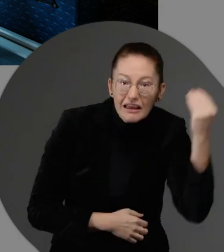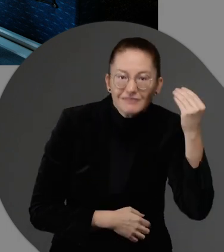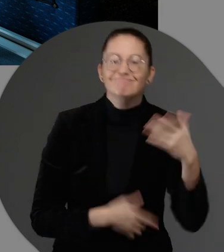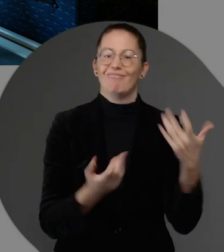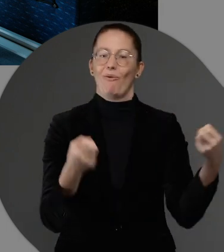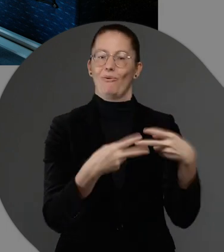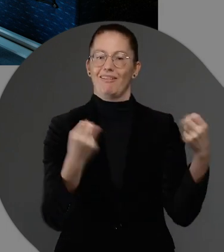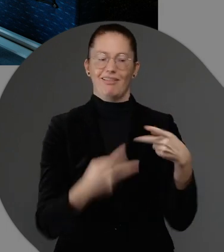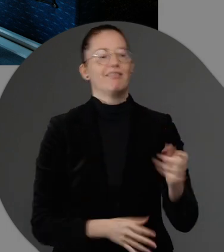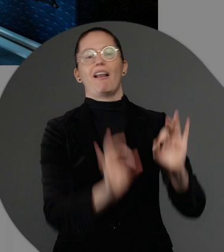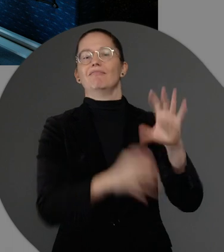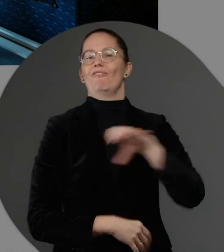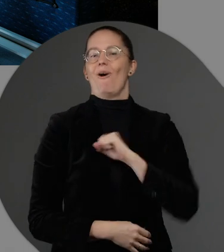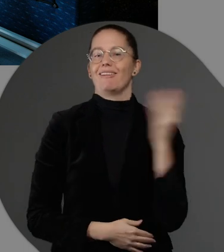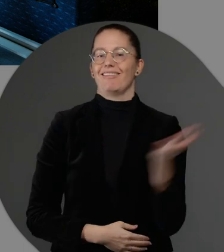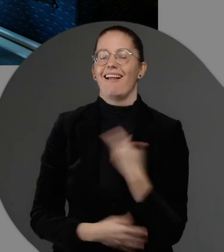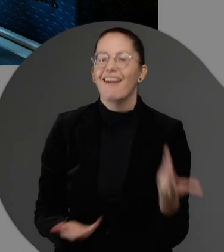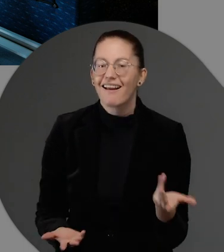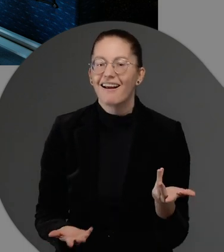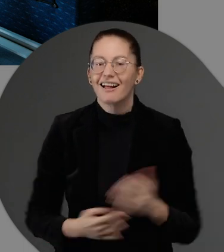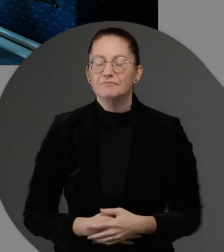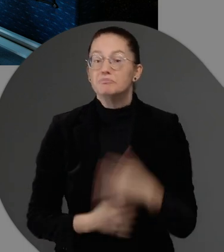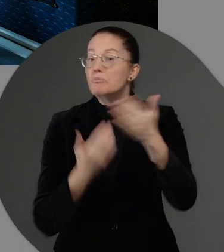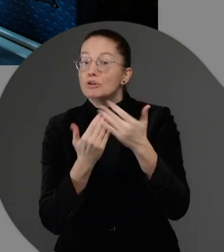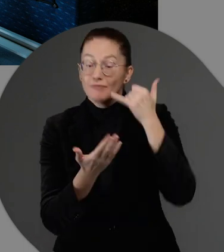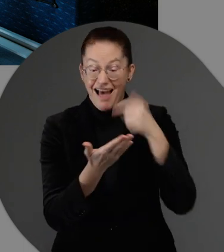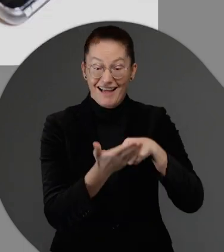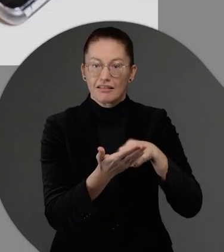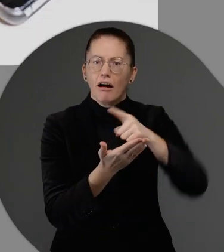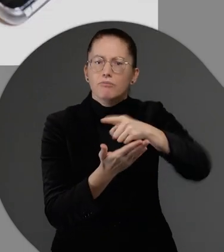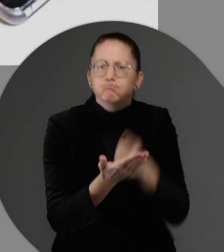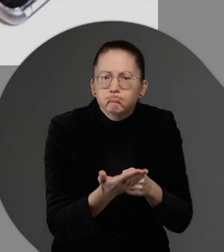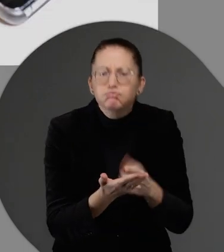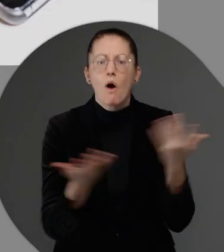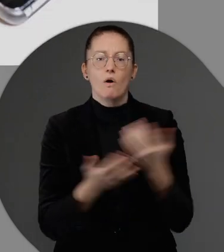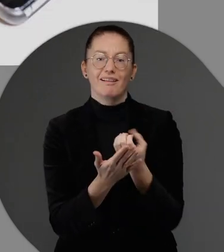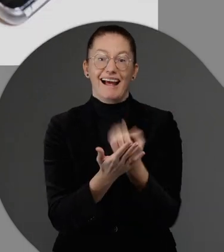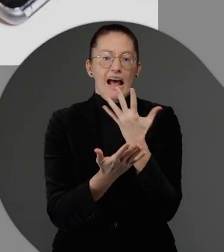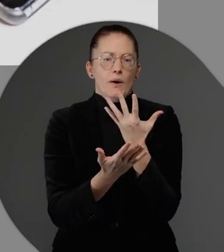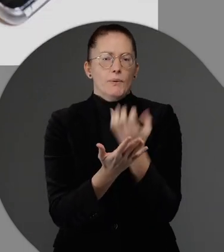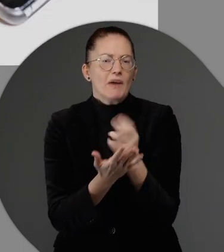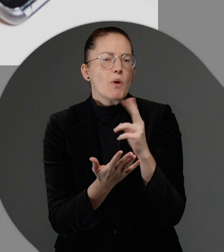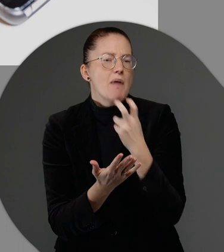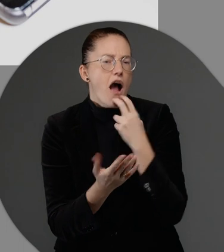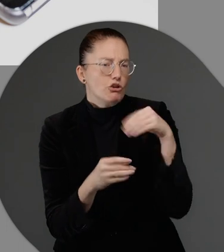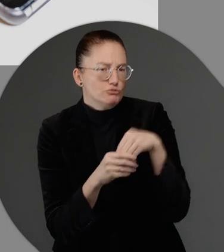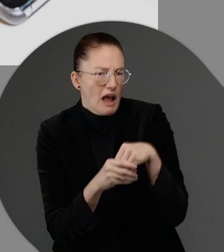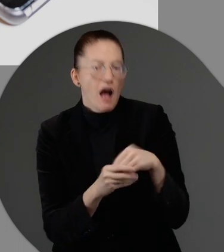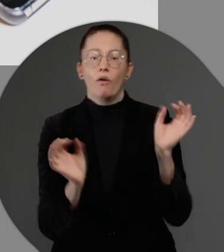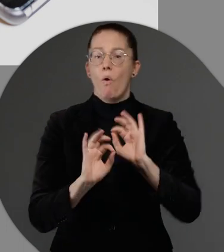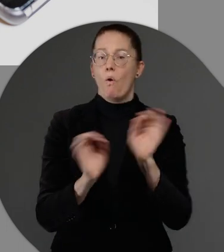Kopfhörer vergessen hat oder die Batterien leer sind, helfen Untertitel. Wenn das Handy-Display einen Sprung hat, die